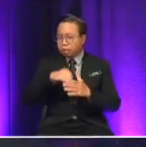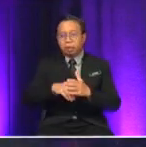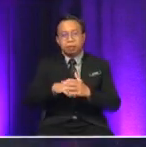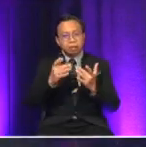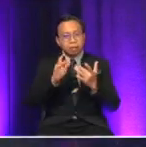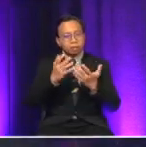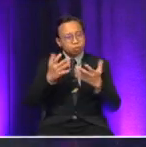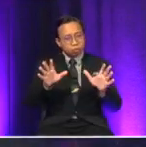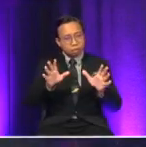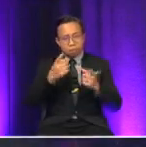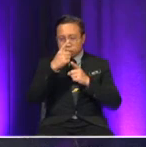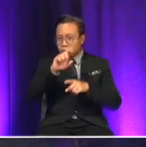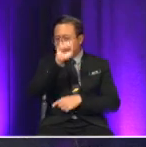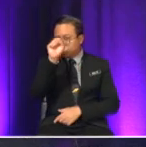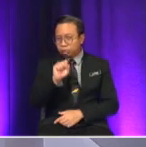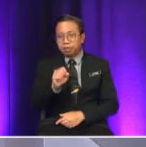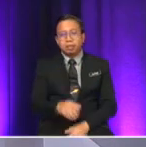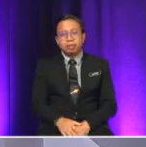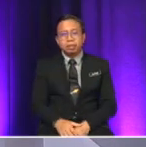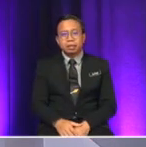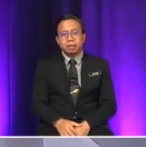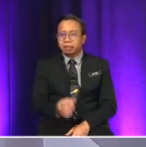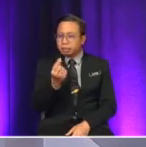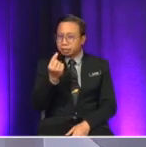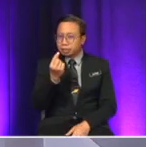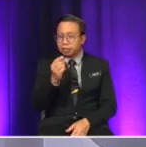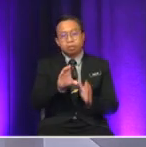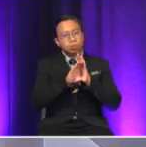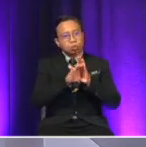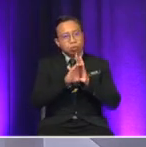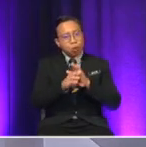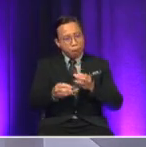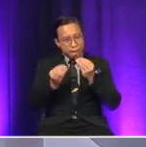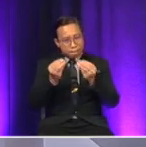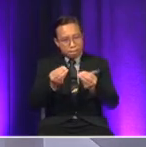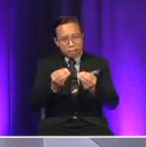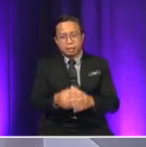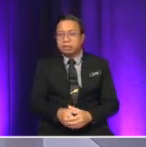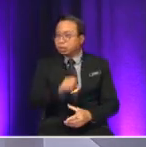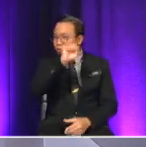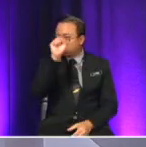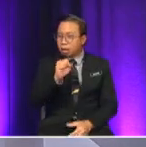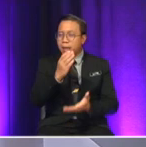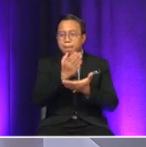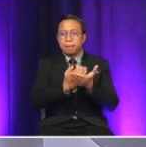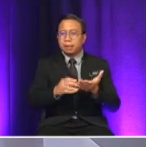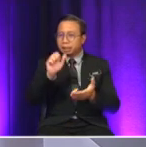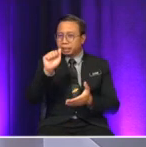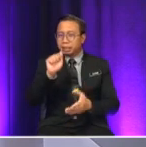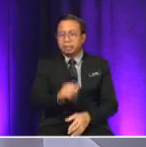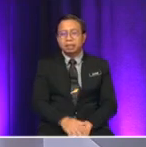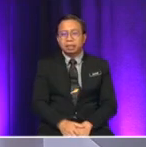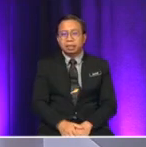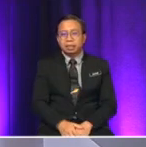yang telah menjawab soalan juga. Dan itu dia sedikit contoh bagi soalan bahagian A